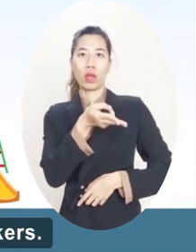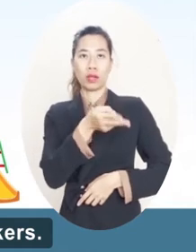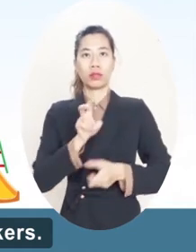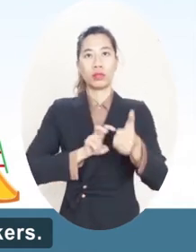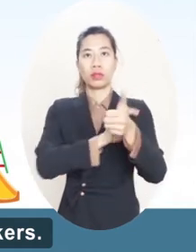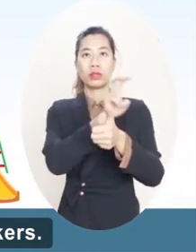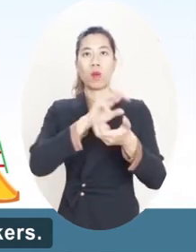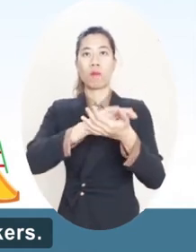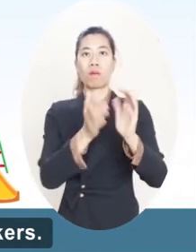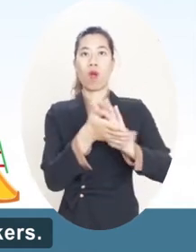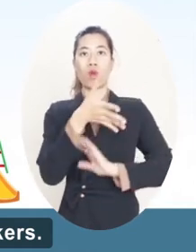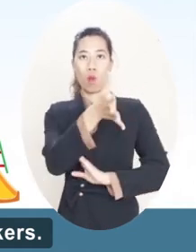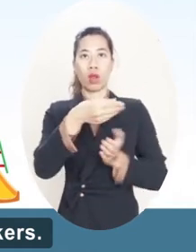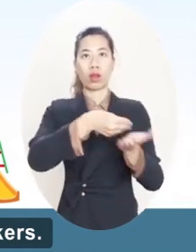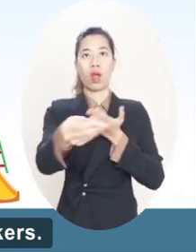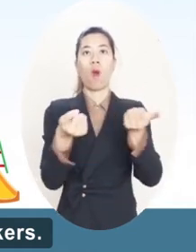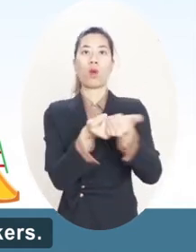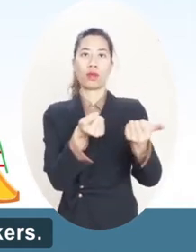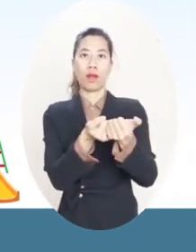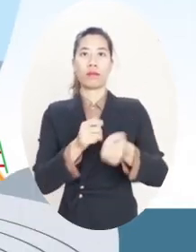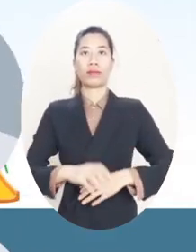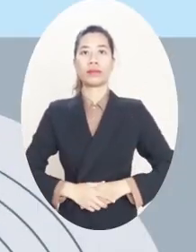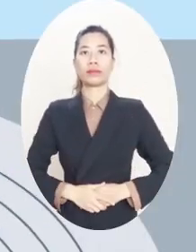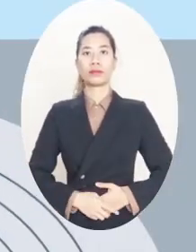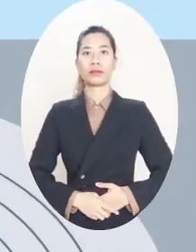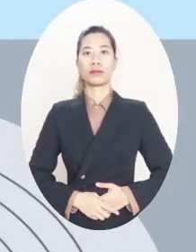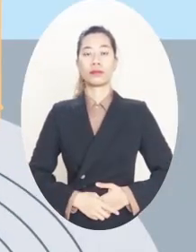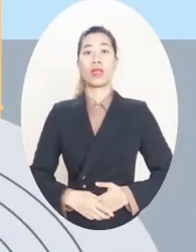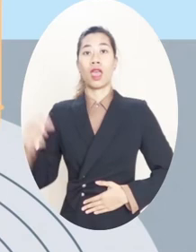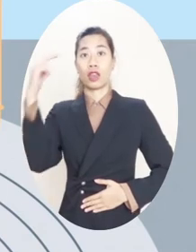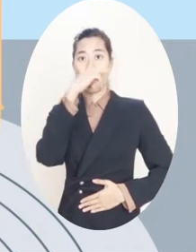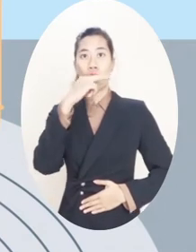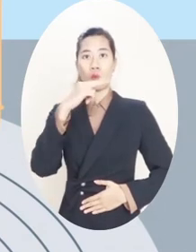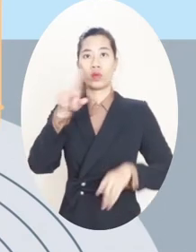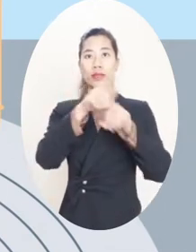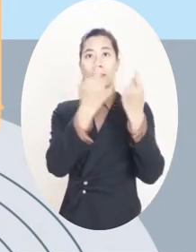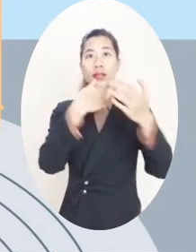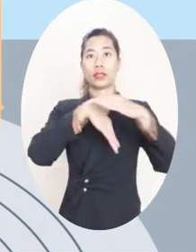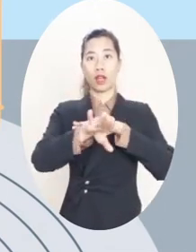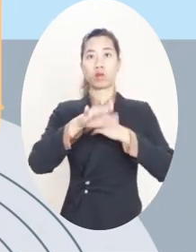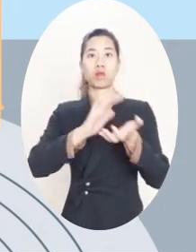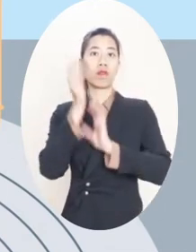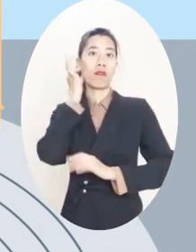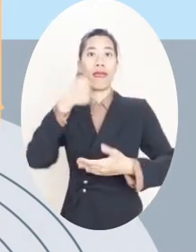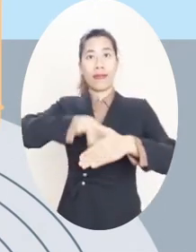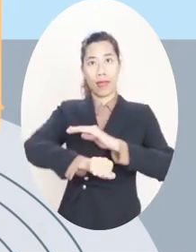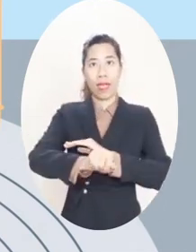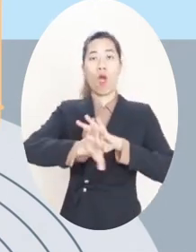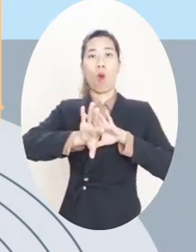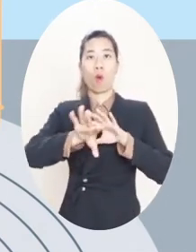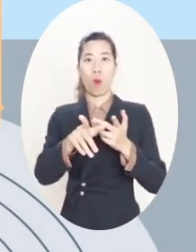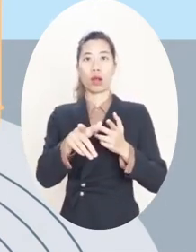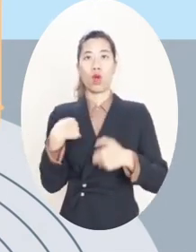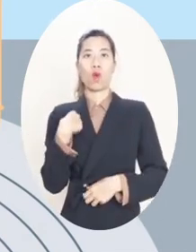mẫu giáo cho cả lao động nam và lao động nữ. Lao động nam khi vợ sinh con, người lao động nhận nuôi con dưới 6 tháng